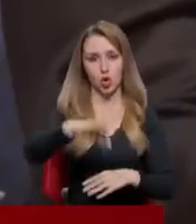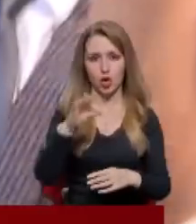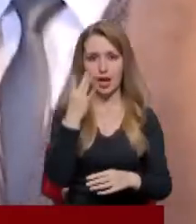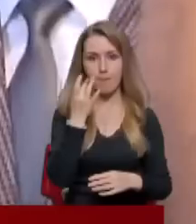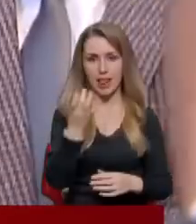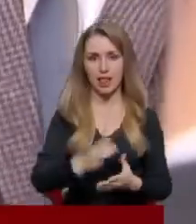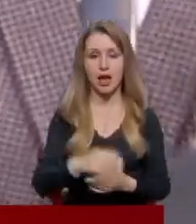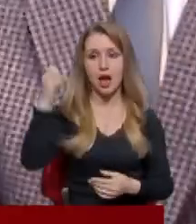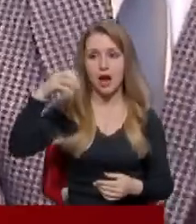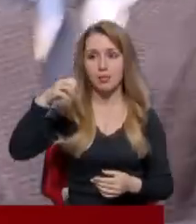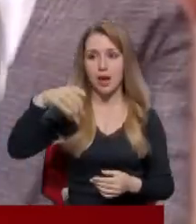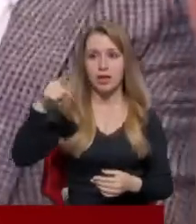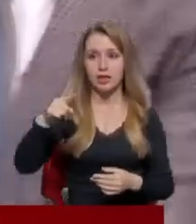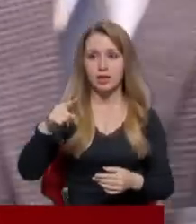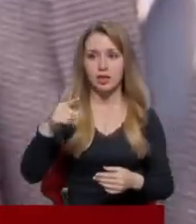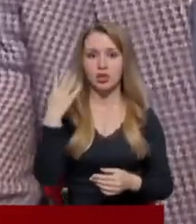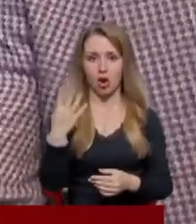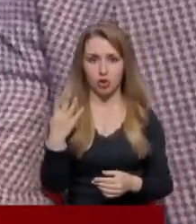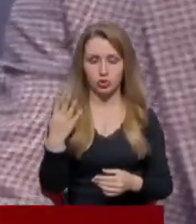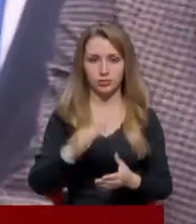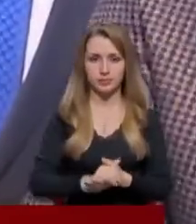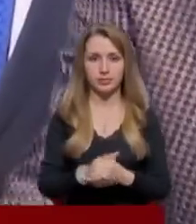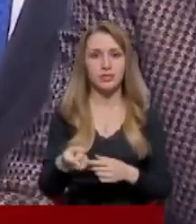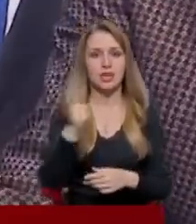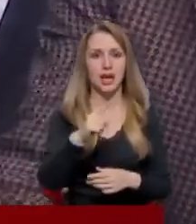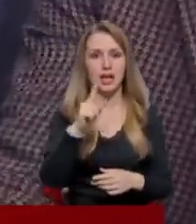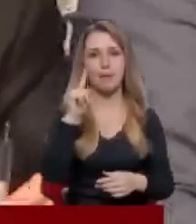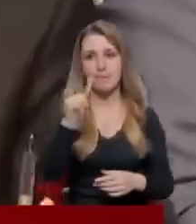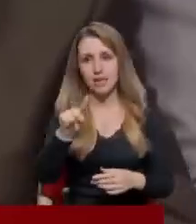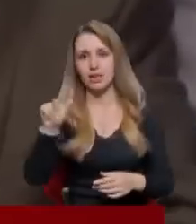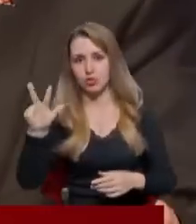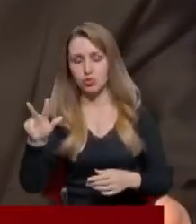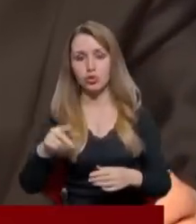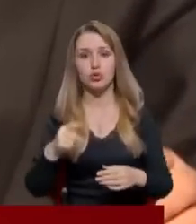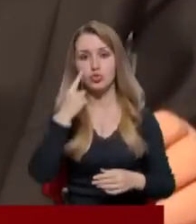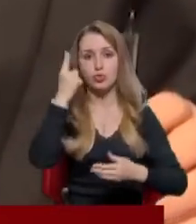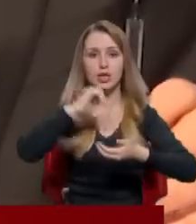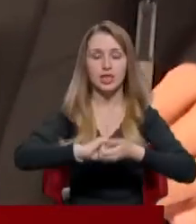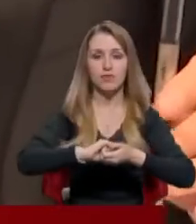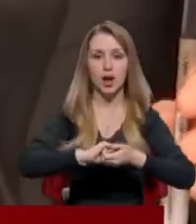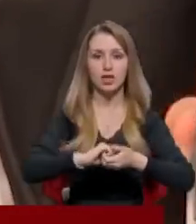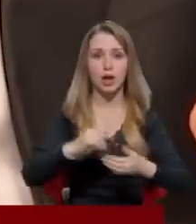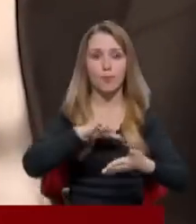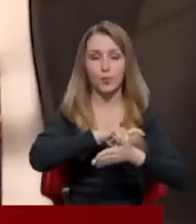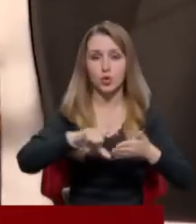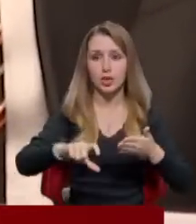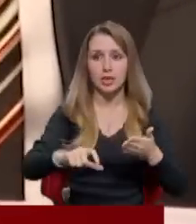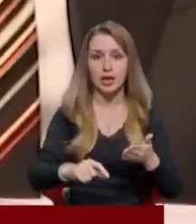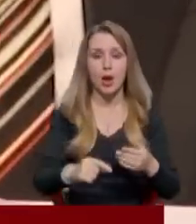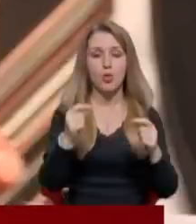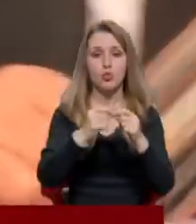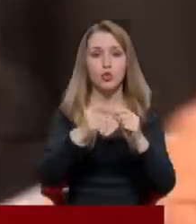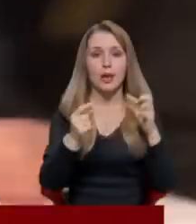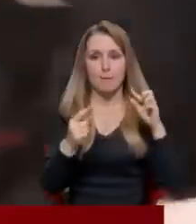belirlendi AK Parti 2 millet çarpı 4 Diğerleri de 1 ve 3 Cumhur ittifakı Pusulada sırasıyla Büyük